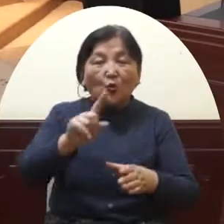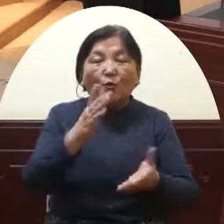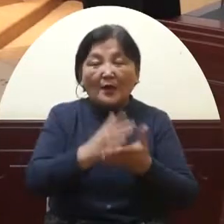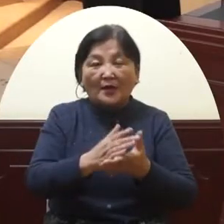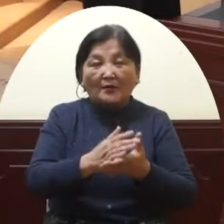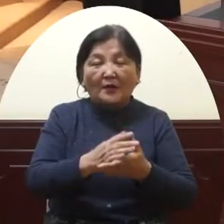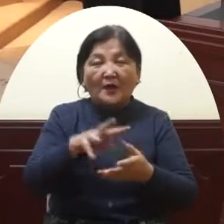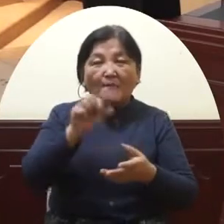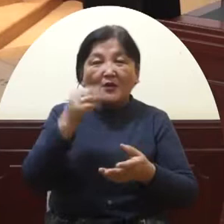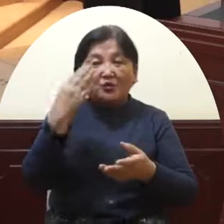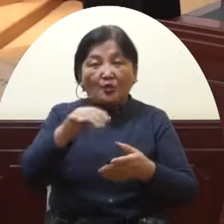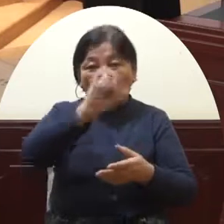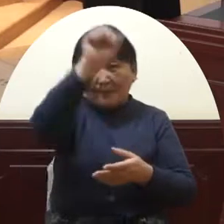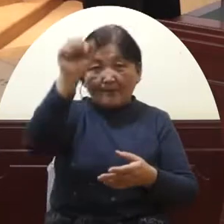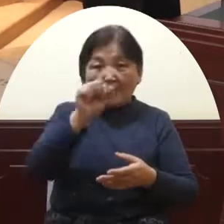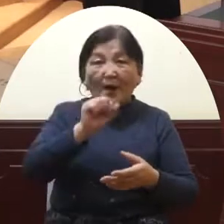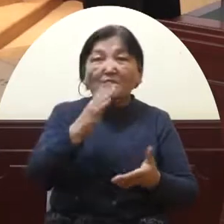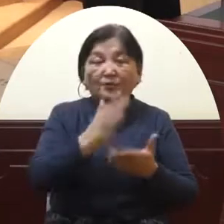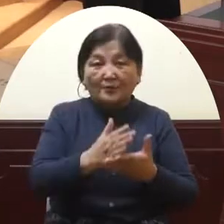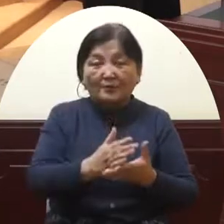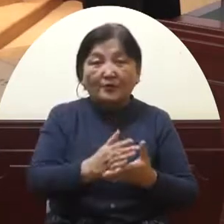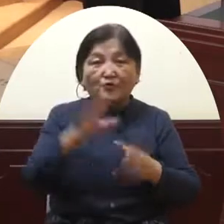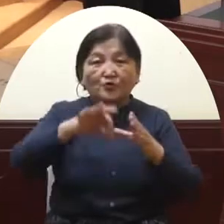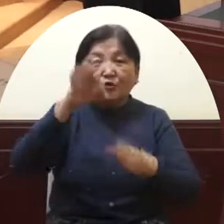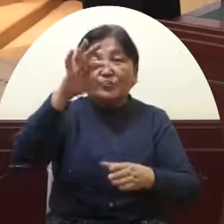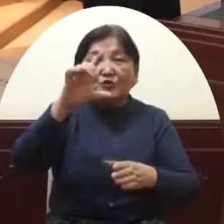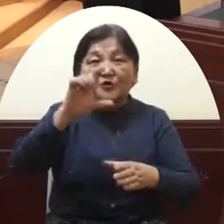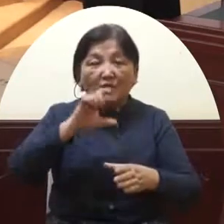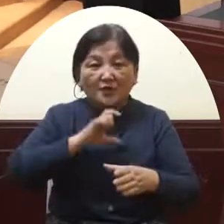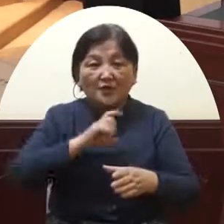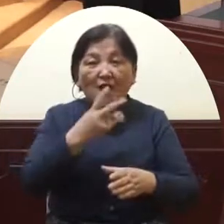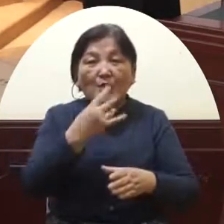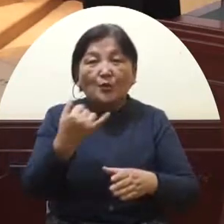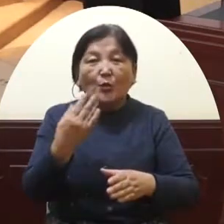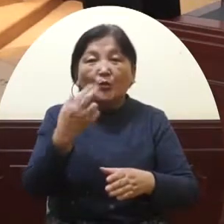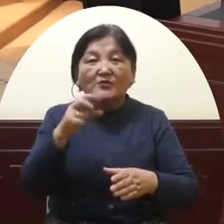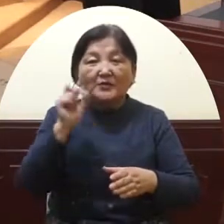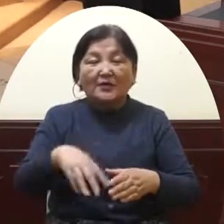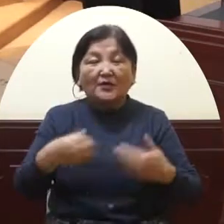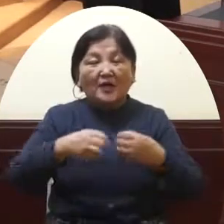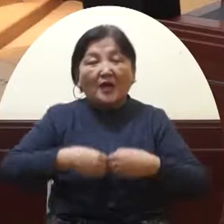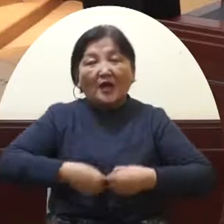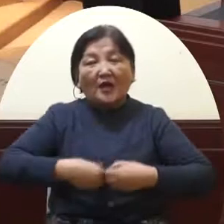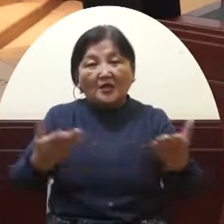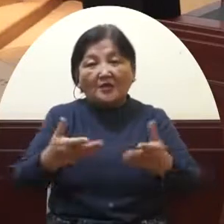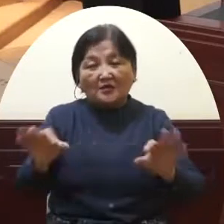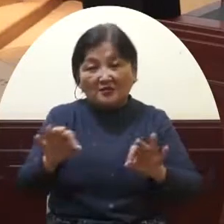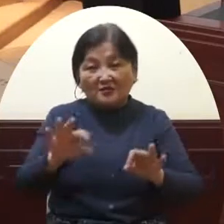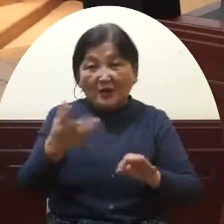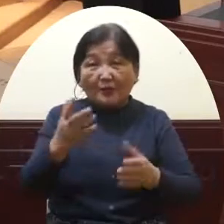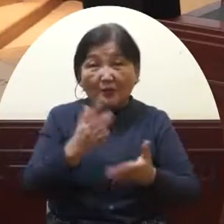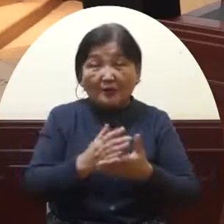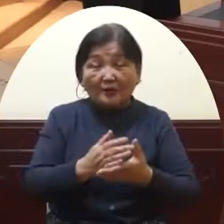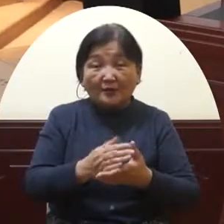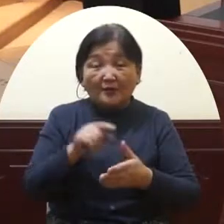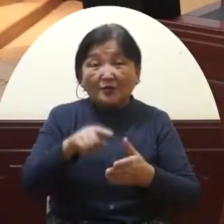том асуудал л да. Сонгогчийн эрхтэй холбоотой түрүүнд нууцлал алдагдах маш том асуудал. Тэгэхээр энийг зүгээр